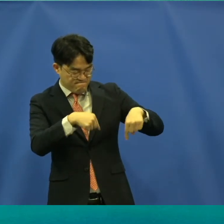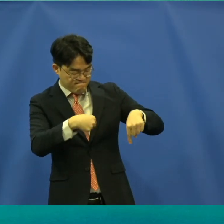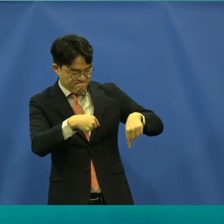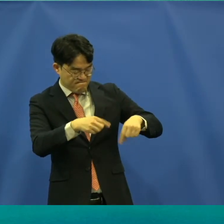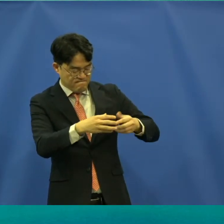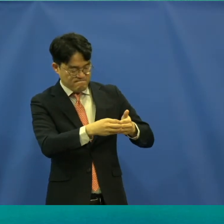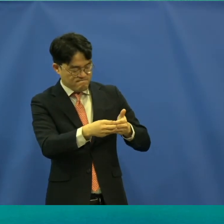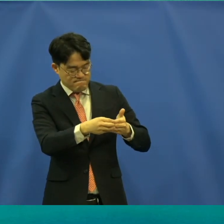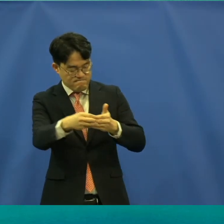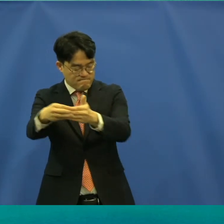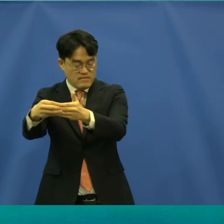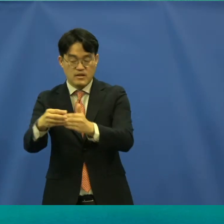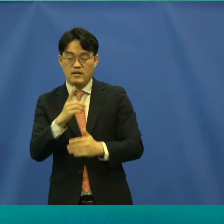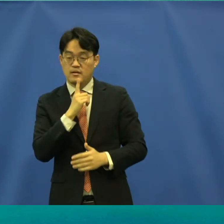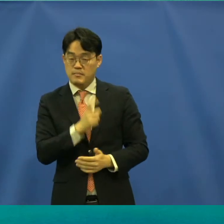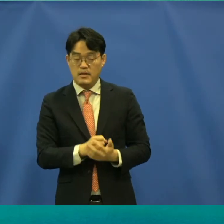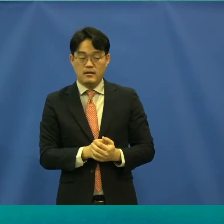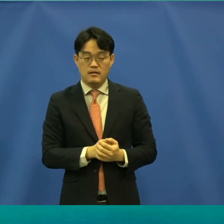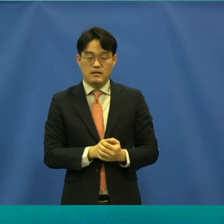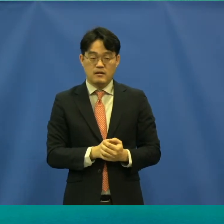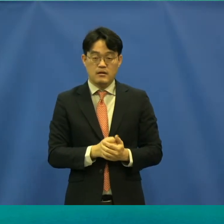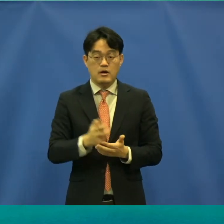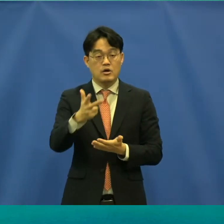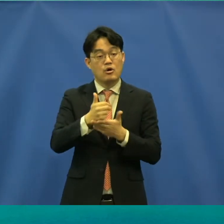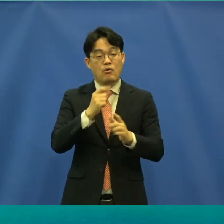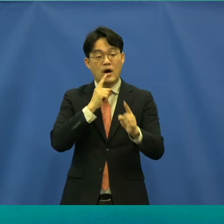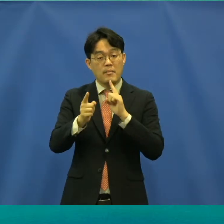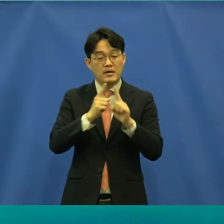이 여호와의 말씀은 위로부터 임하는 것입니다.